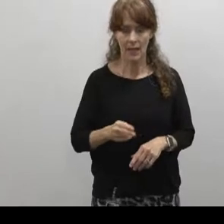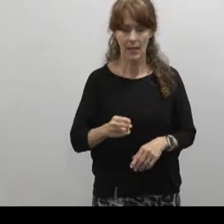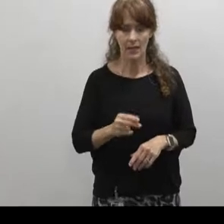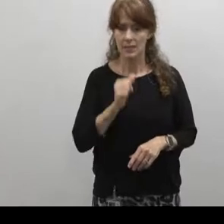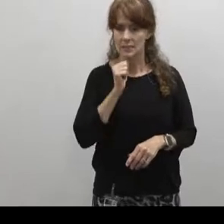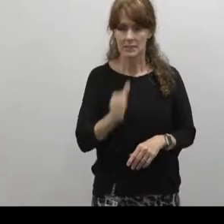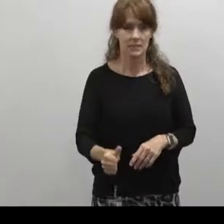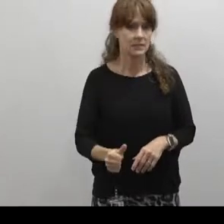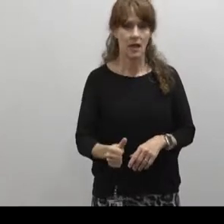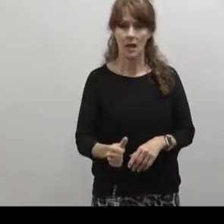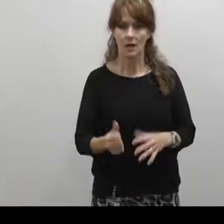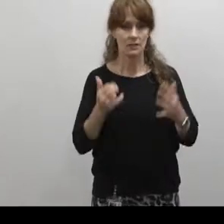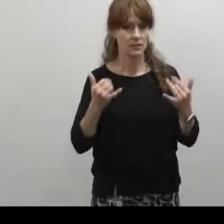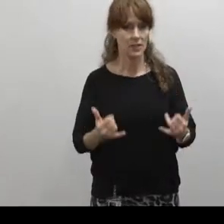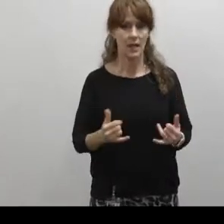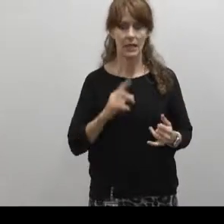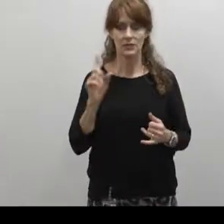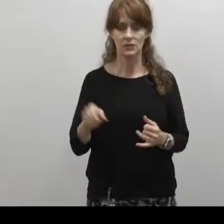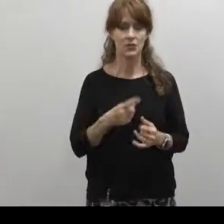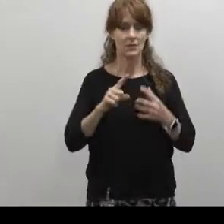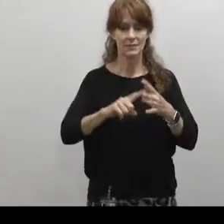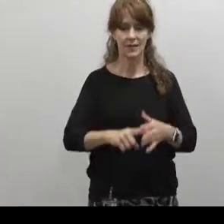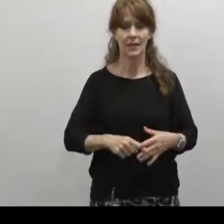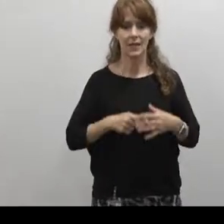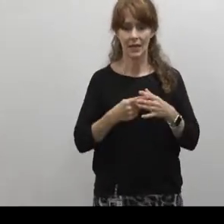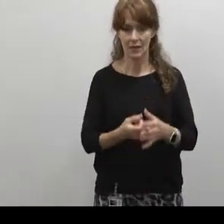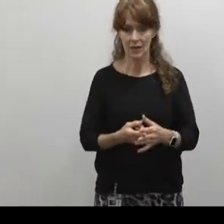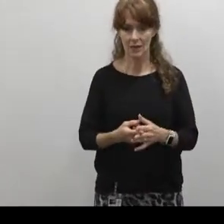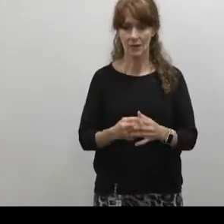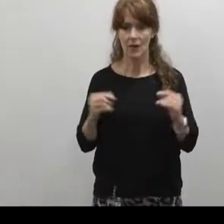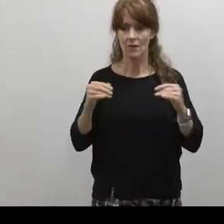LBUSD sở là LBUSD nơi sọc LBUSD